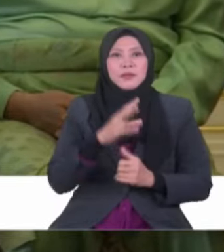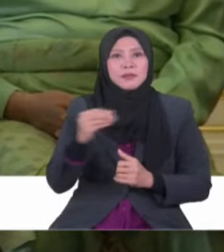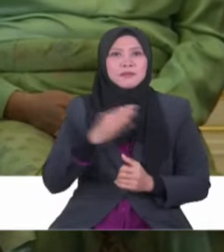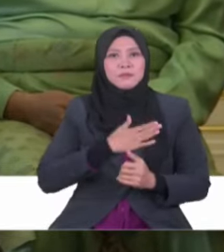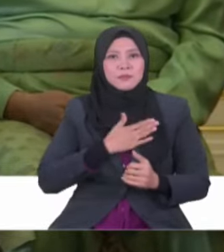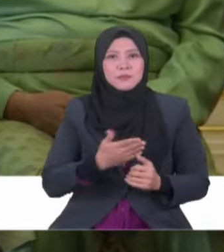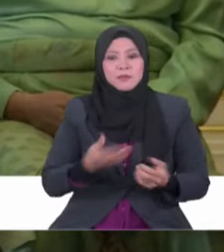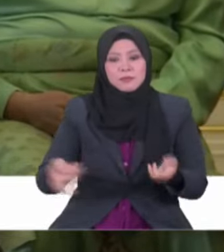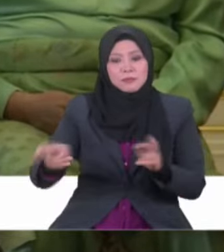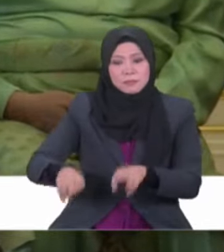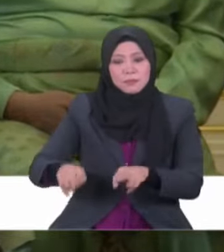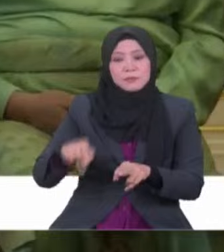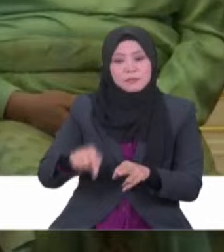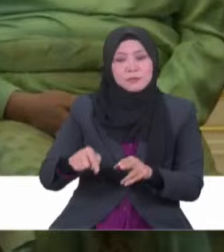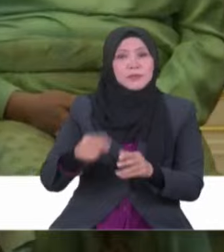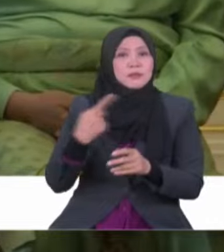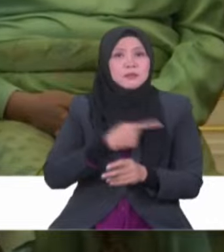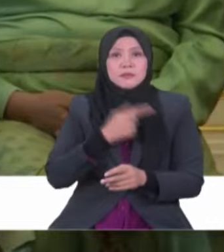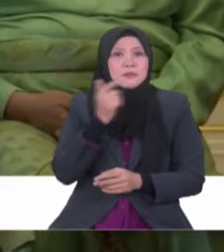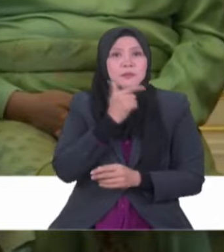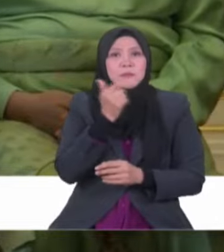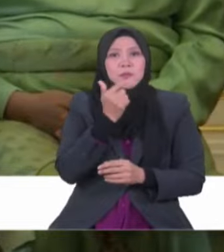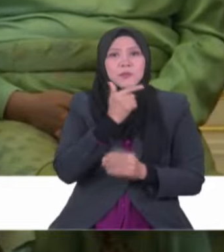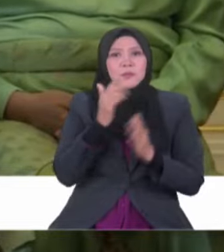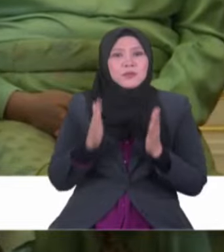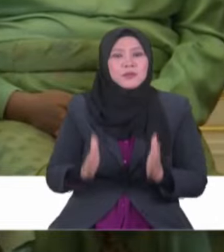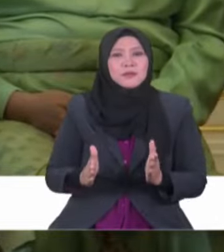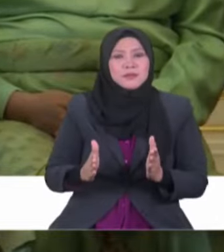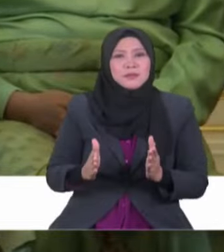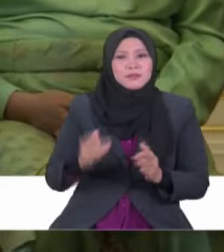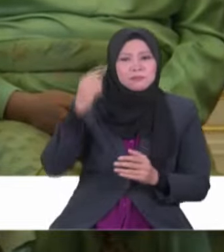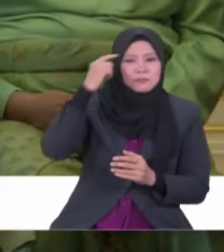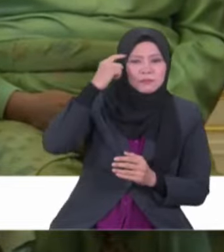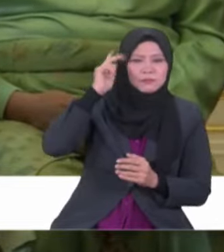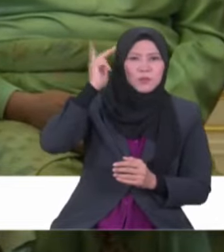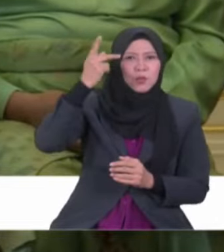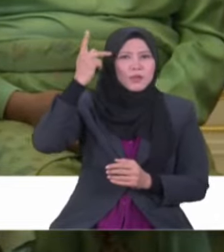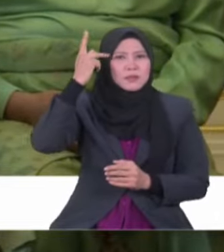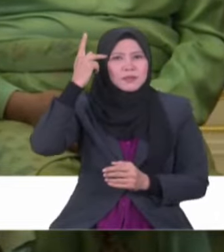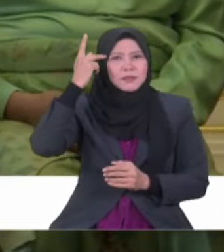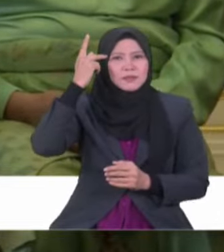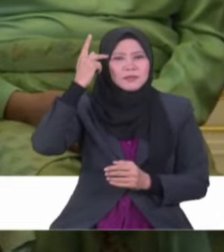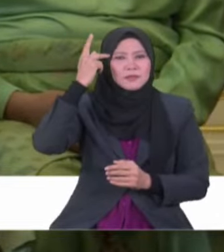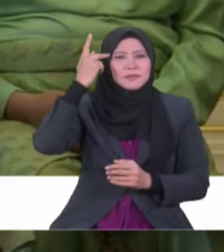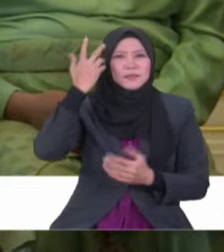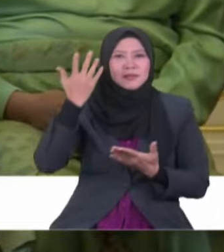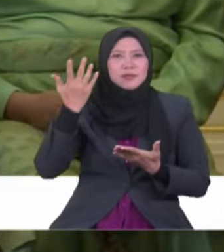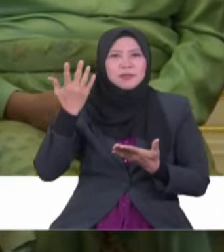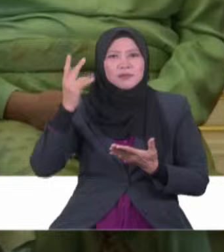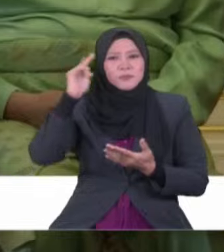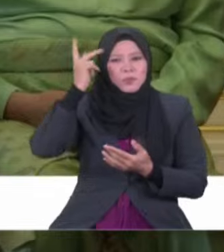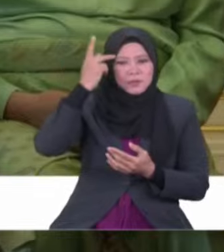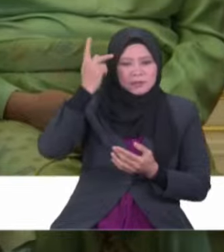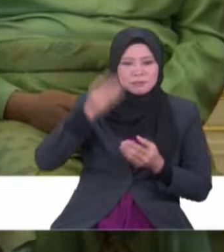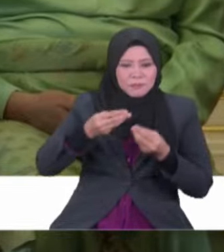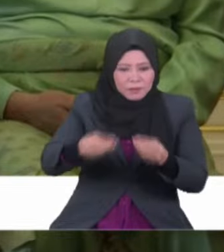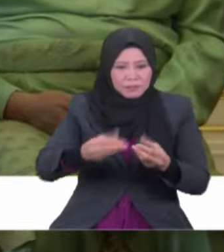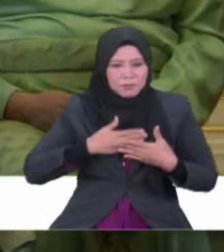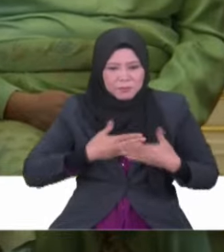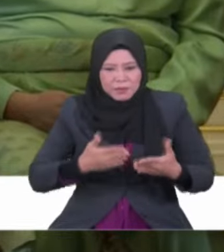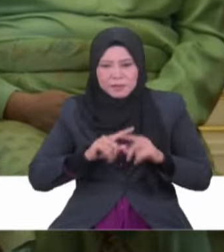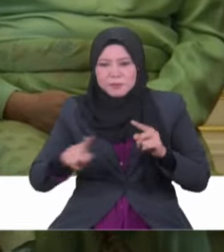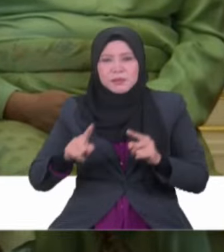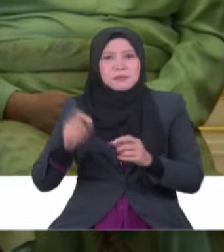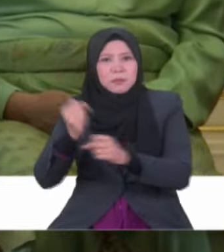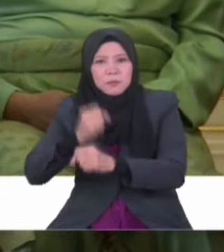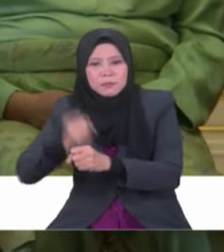an agreement. You know, we don't want people to assume that politicians just talk and give commitments and do not